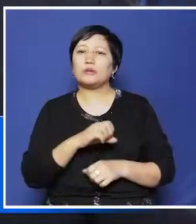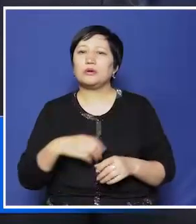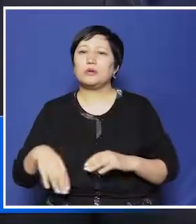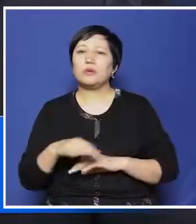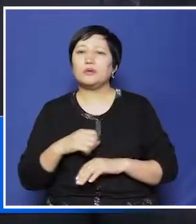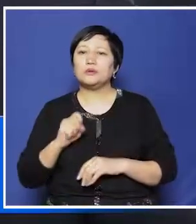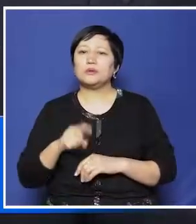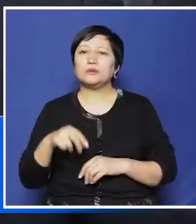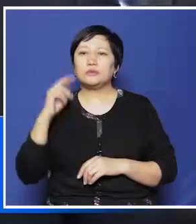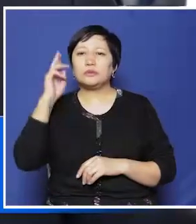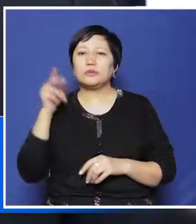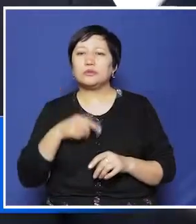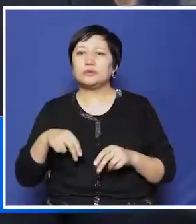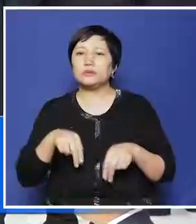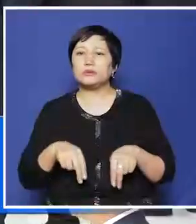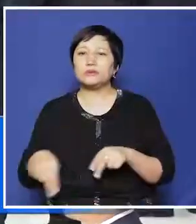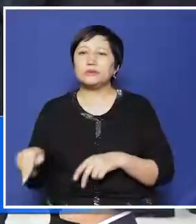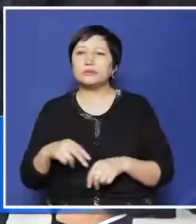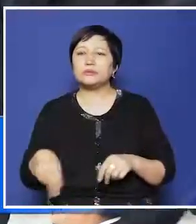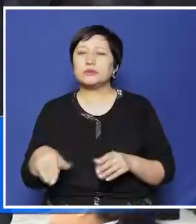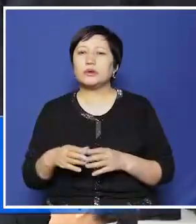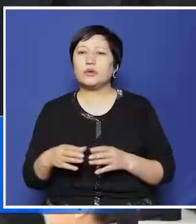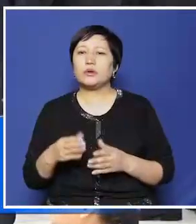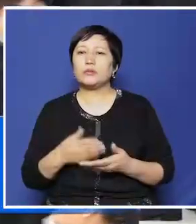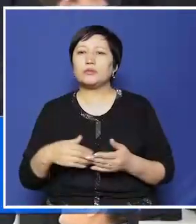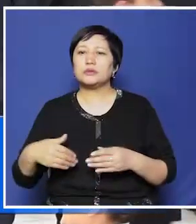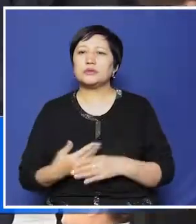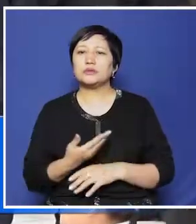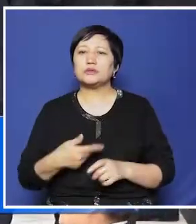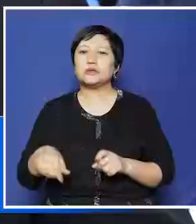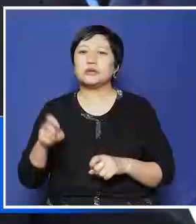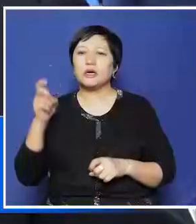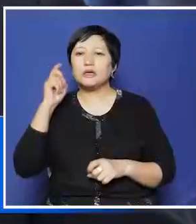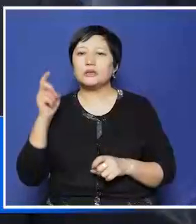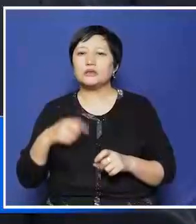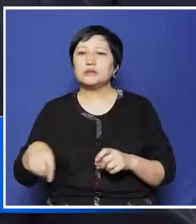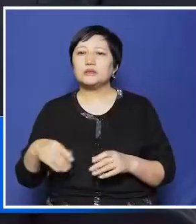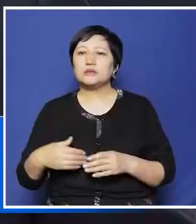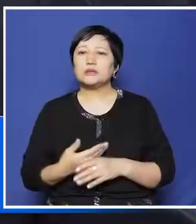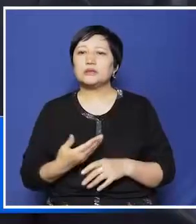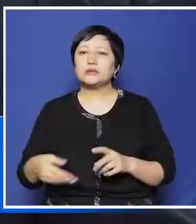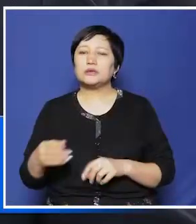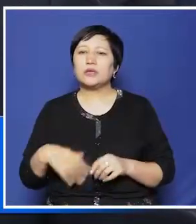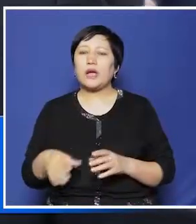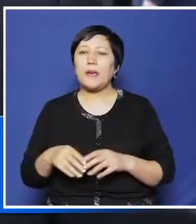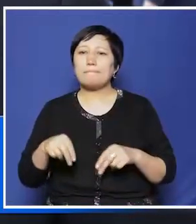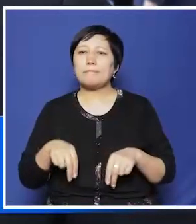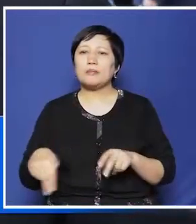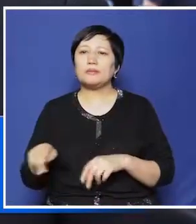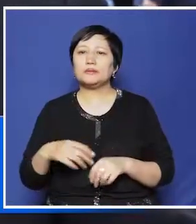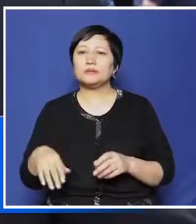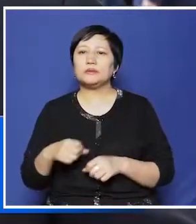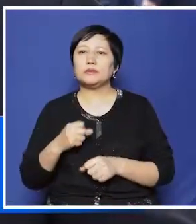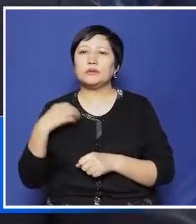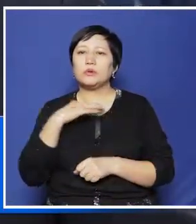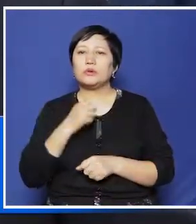айта алады, талап тілектерін айта алады. Депутаттардың міне осындай қоғам болу керек. Жаңа Қазақстанды құру, ол бір жаңа мемлекетті құру, ол өте